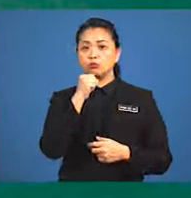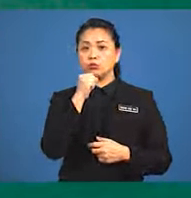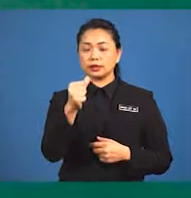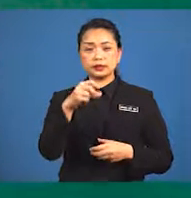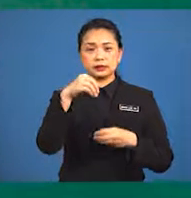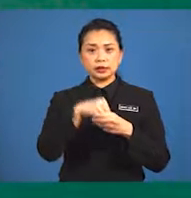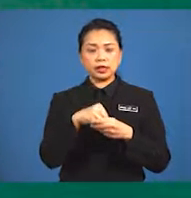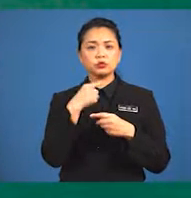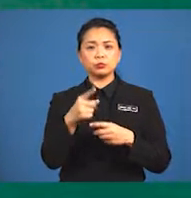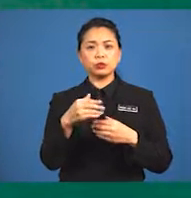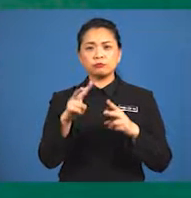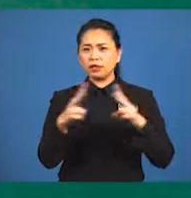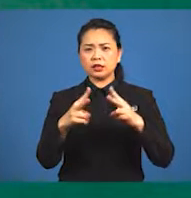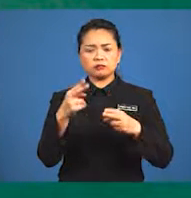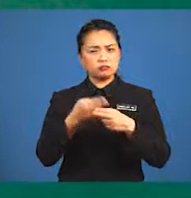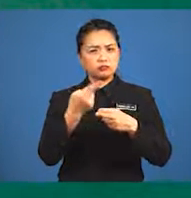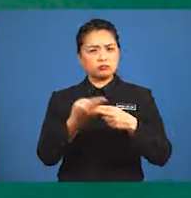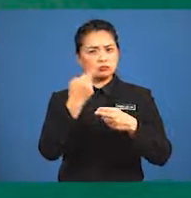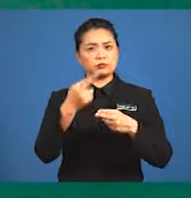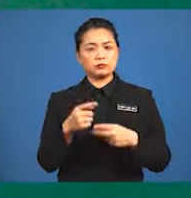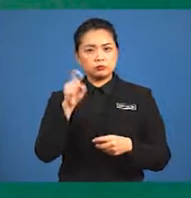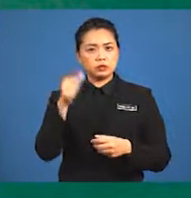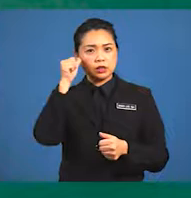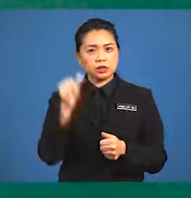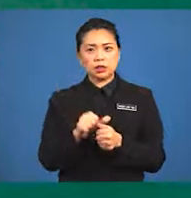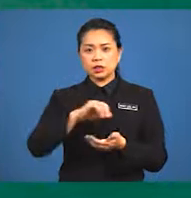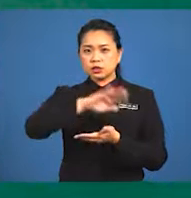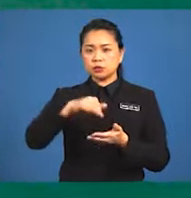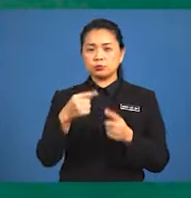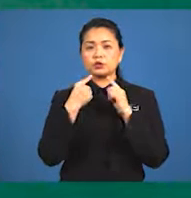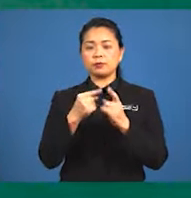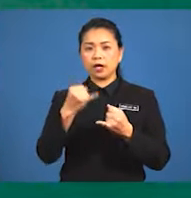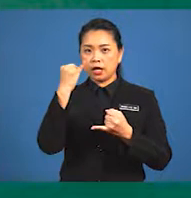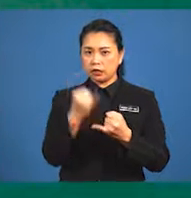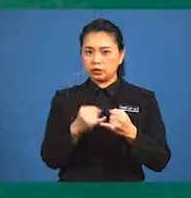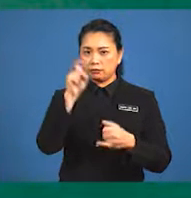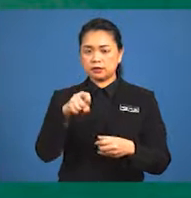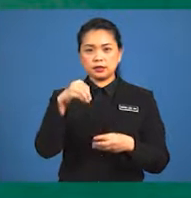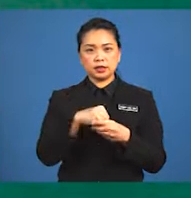sebutan termudah. Perlu diingatkan, semua jawapan akhir mesti dalam